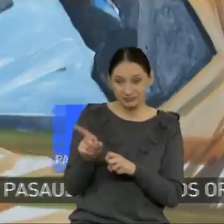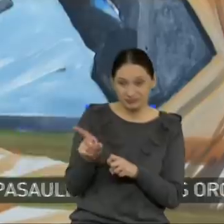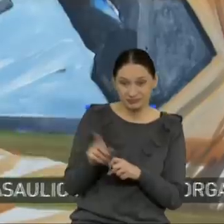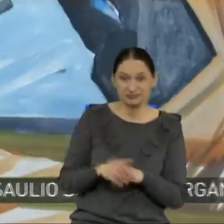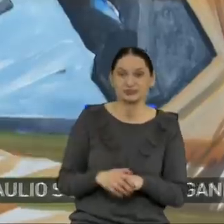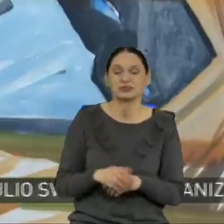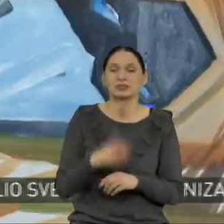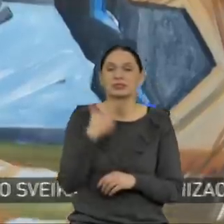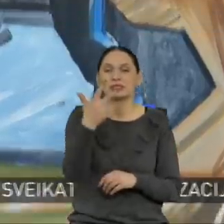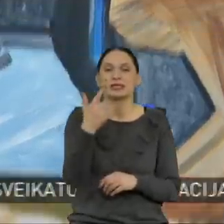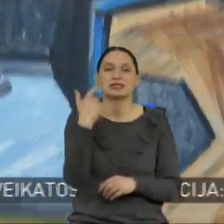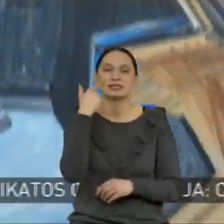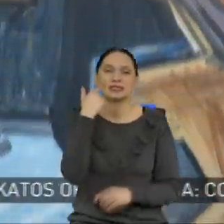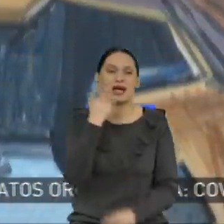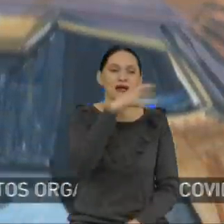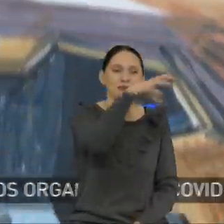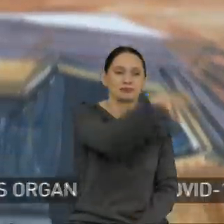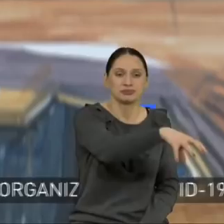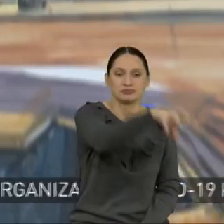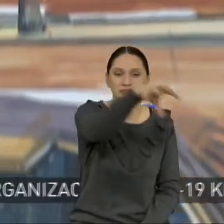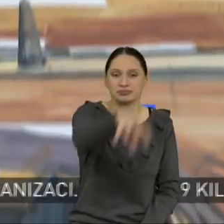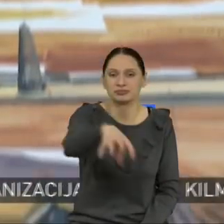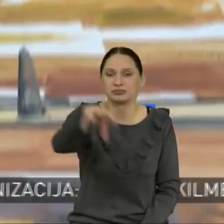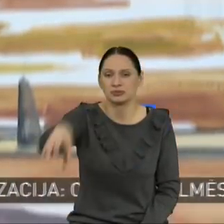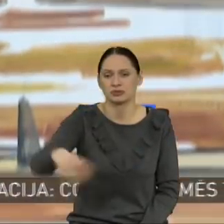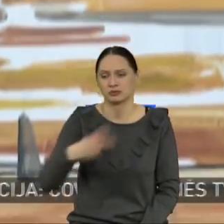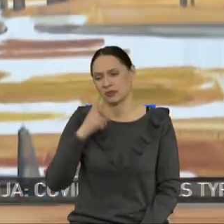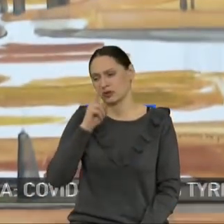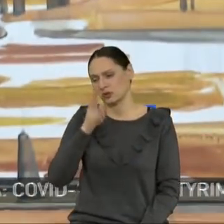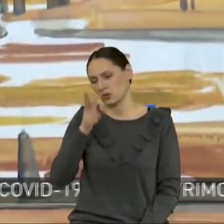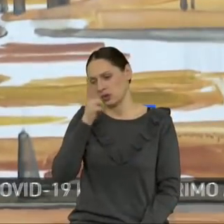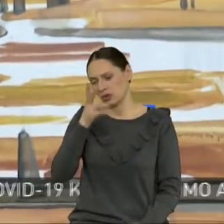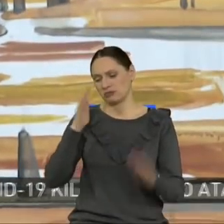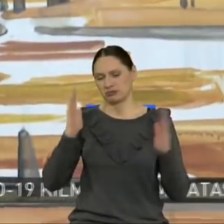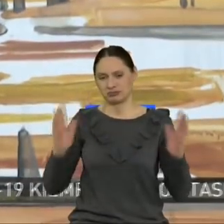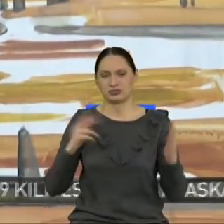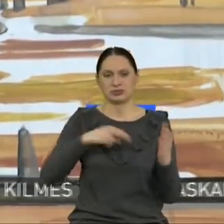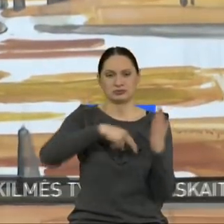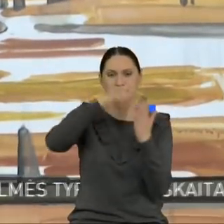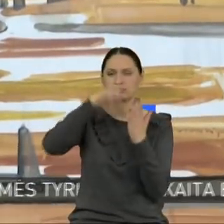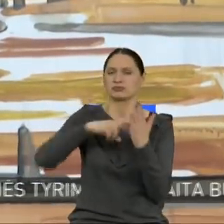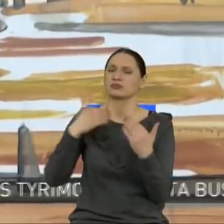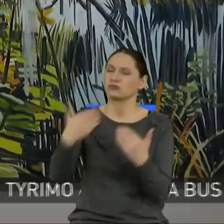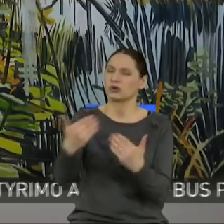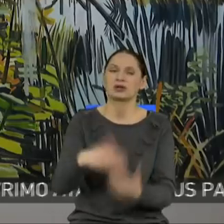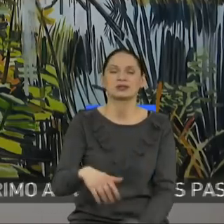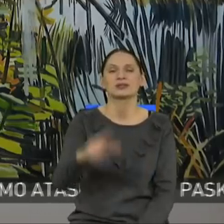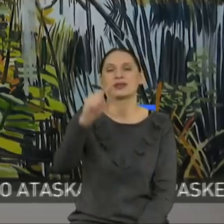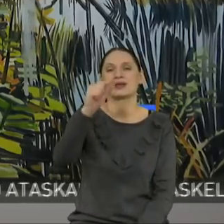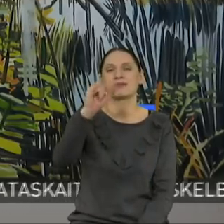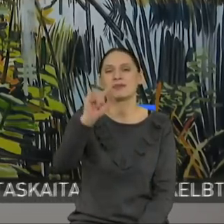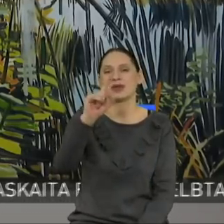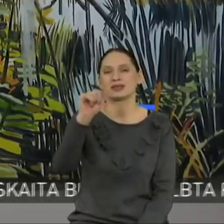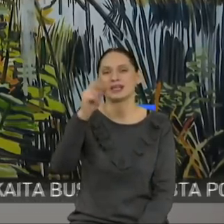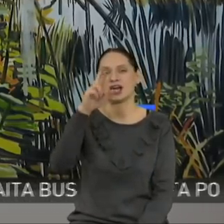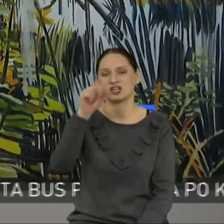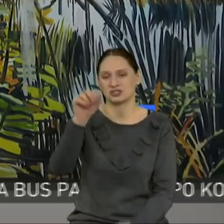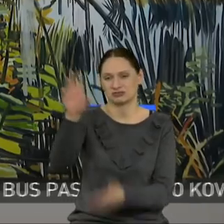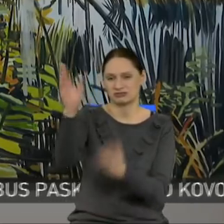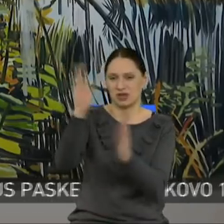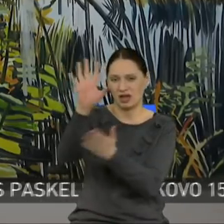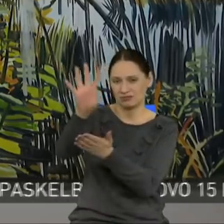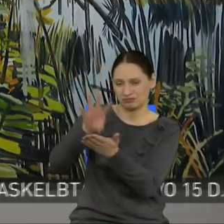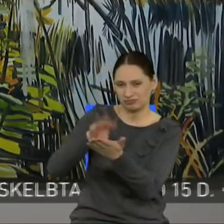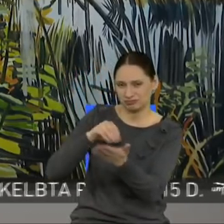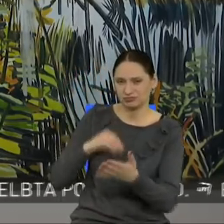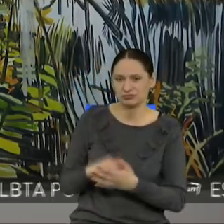salėse, darbai sukurti per pastaruosius 4 metus. Visi darbai – peizažai. Menininkė sako, vietų paieška būsimiems